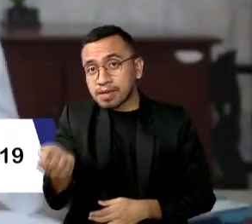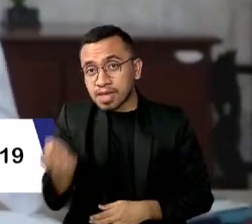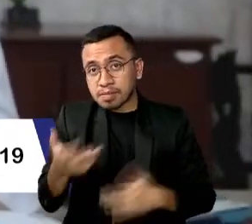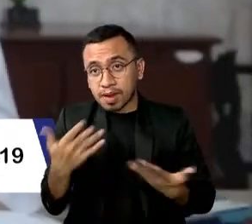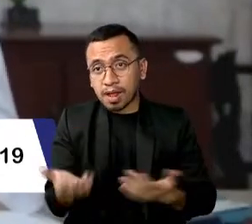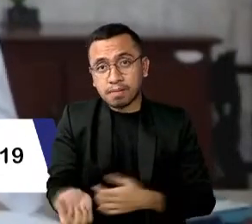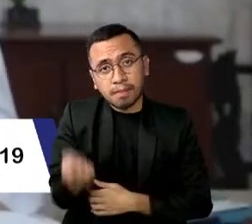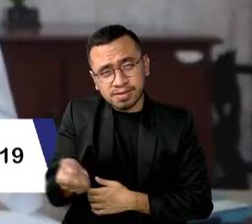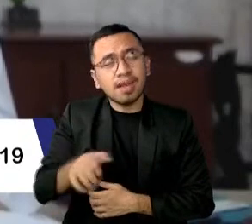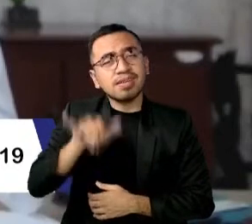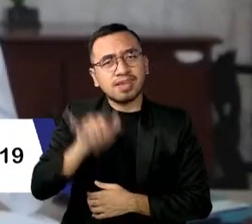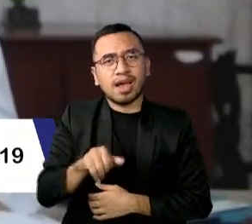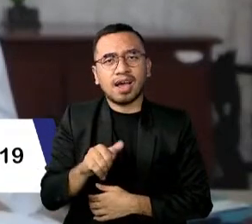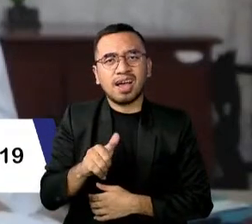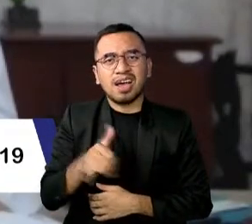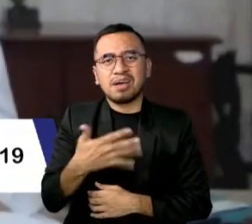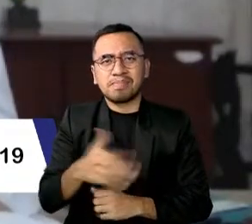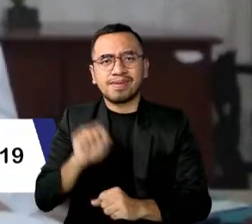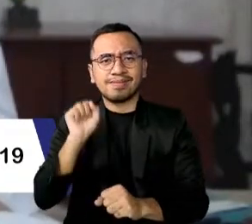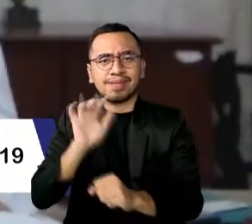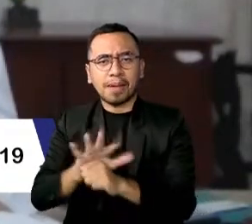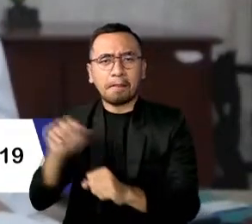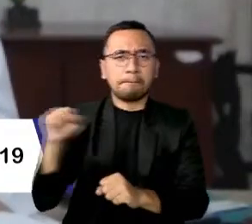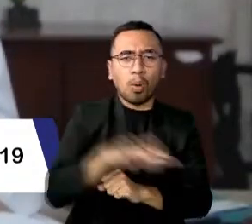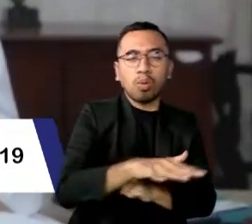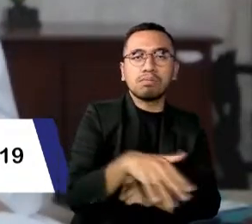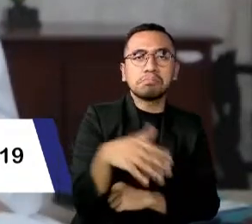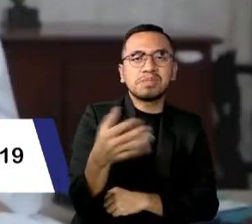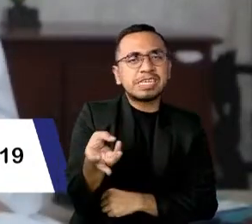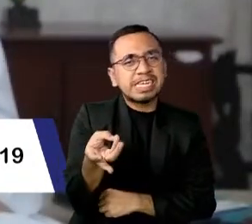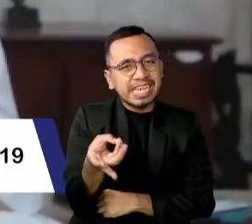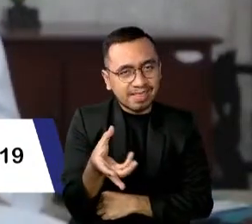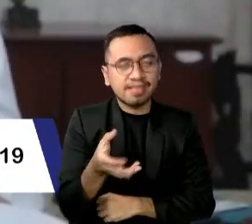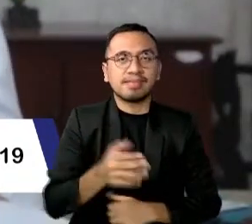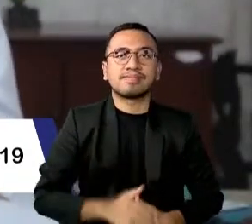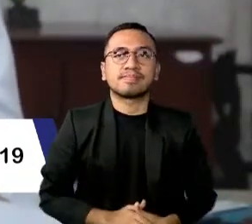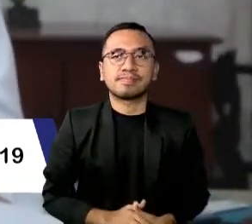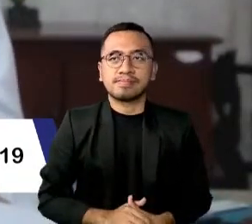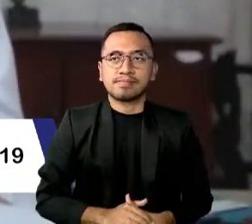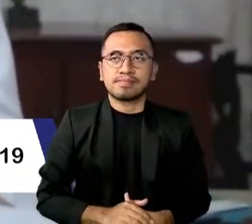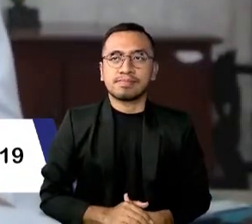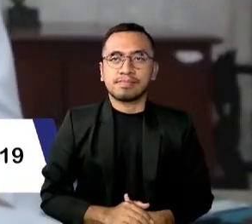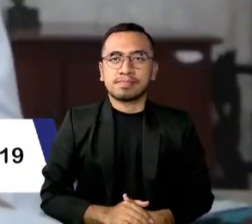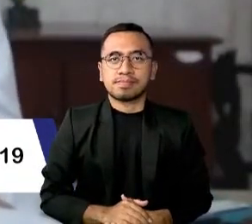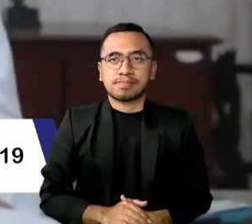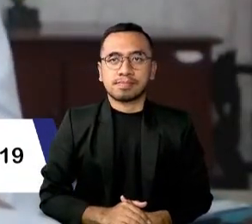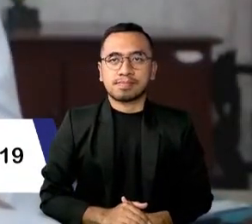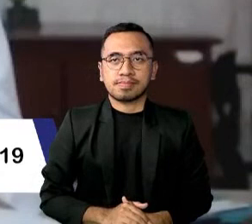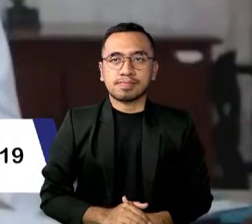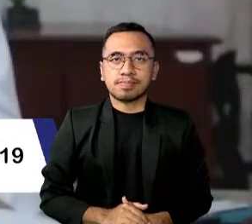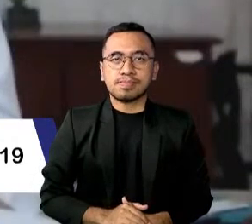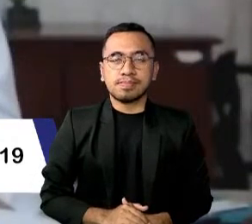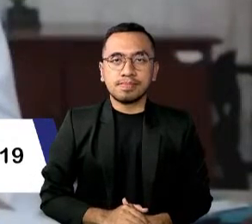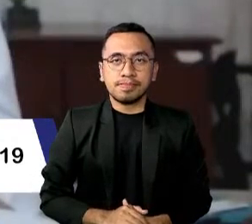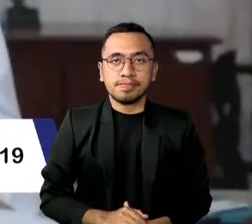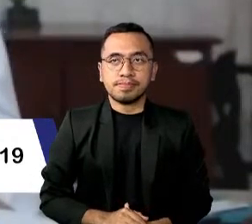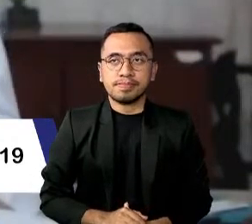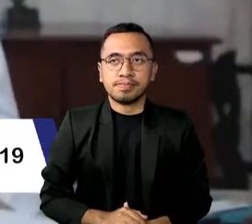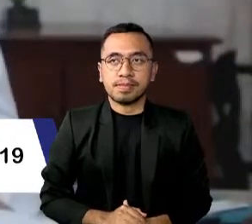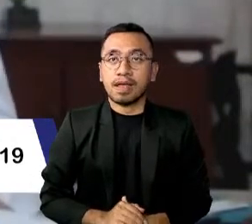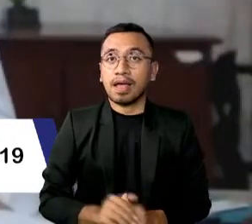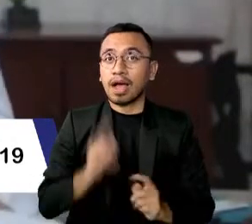termasuk di pasar tidak memberikan kontribusi yang besar dalam peningkatan karena fluktuasinya ini